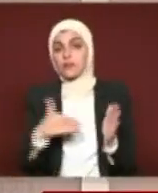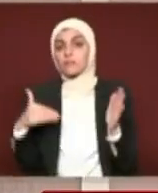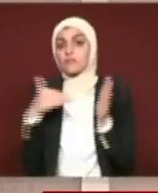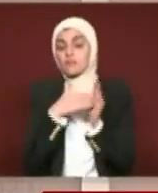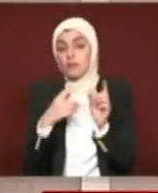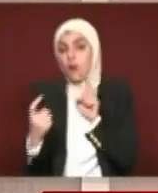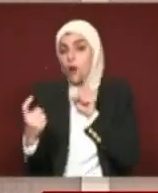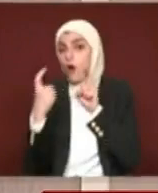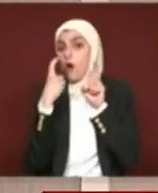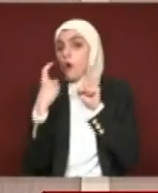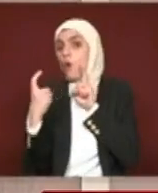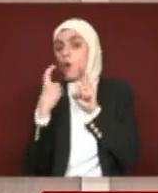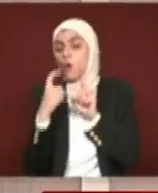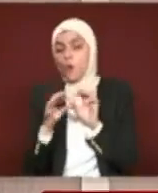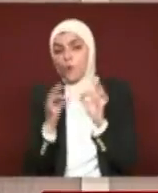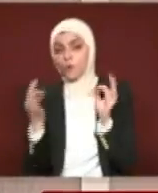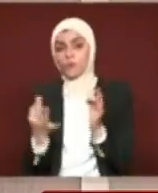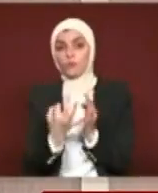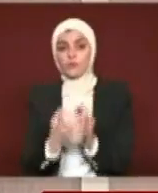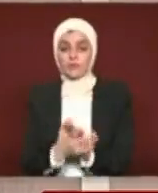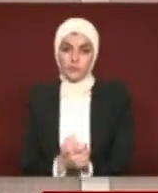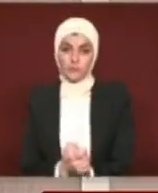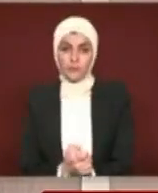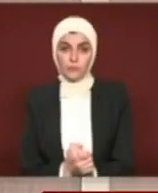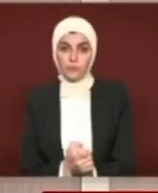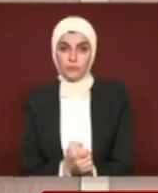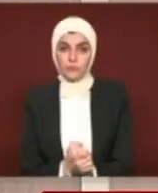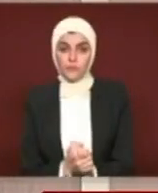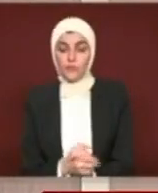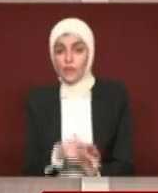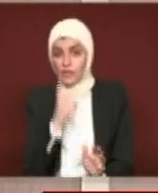الأهلية، وما يدور في المنطقة ليس بعيد عنا.